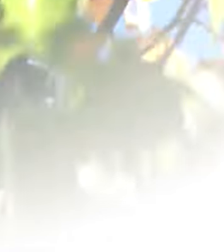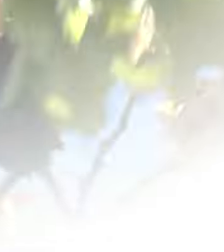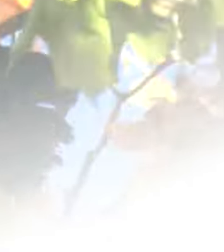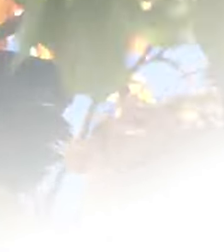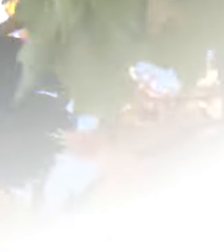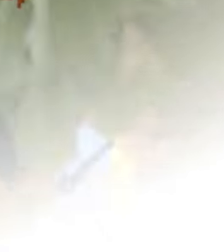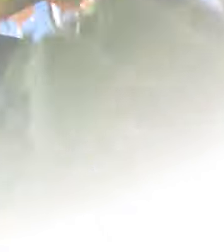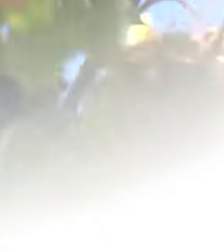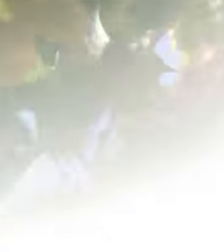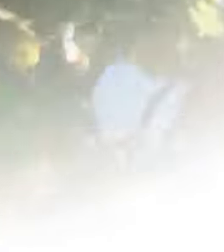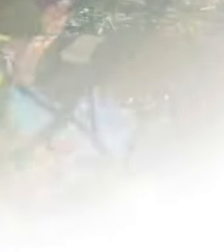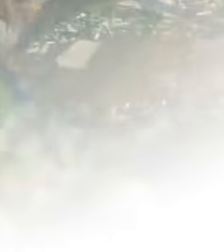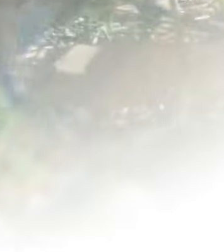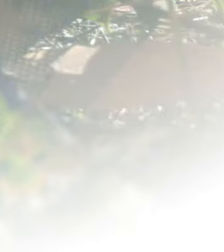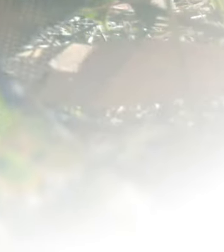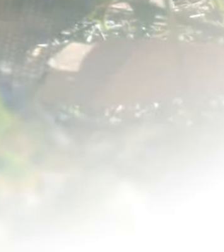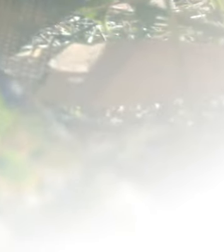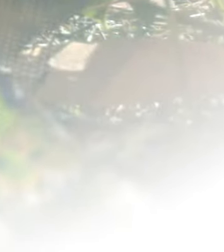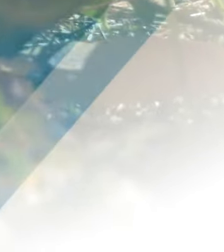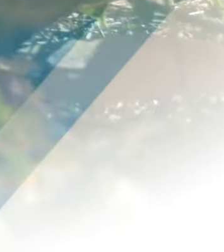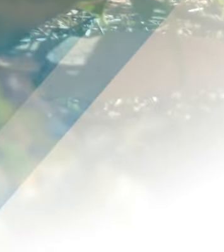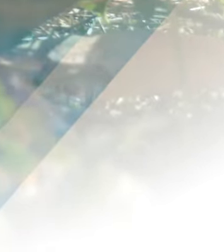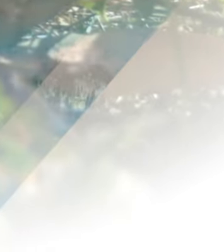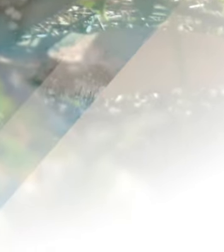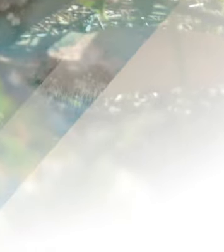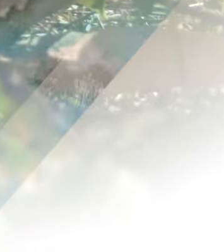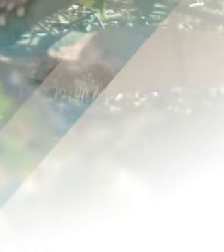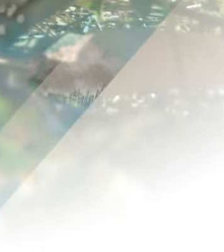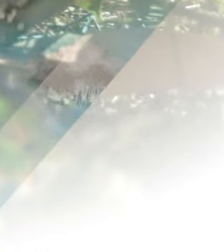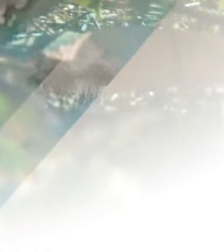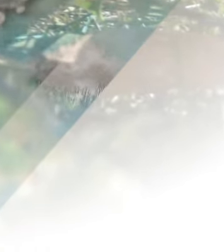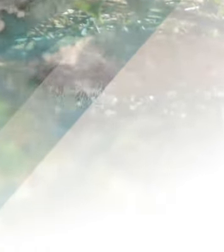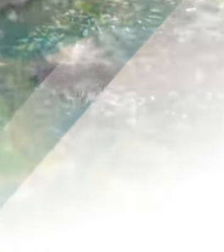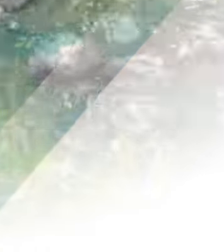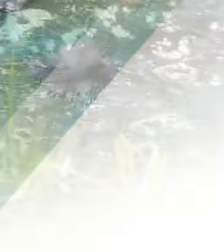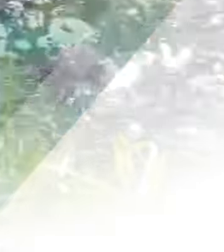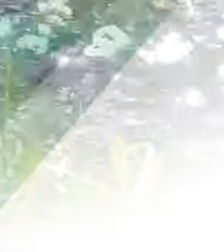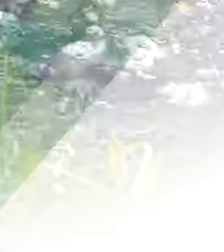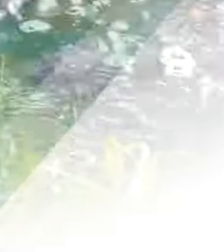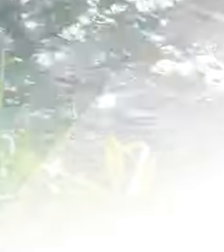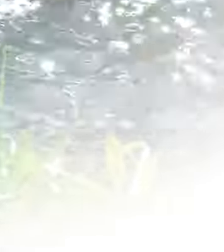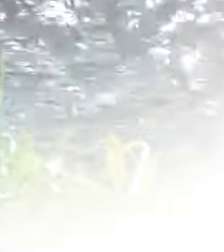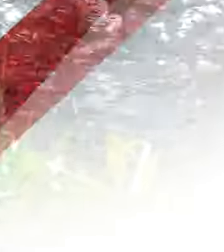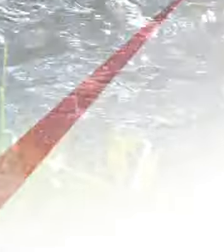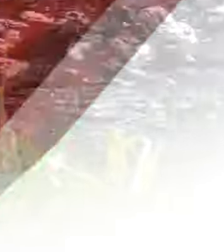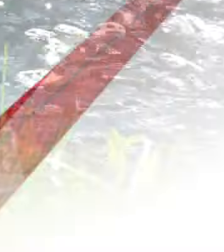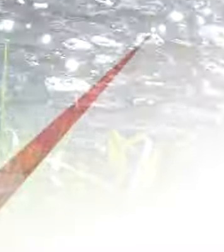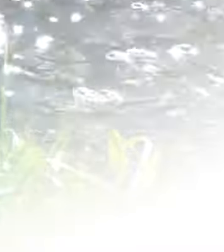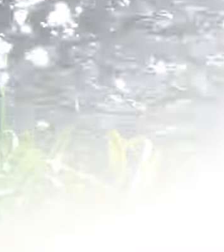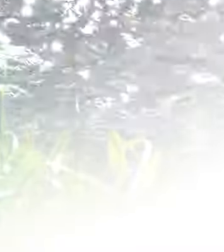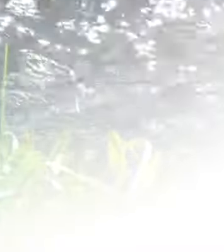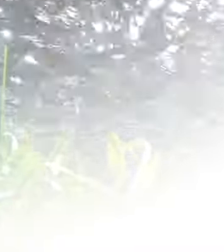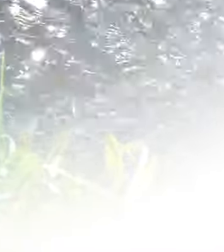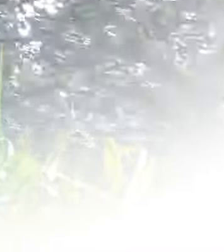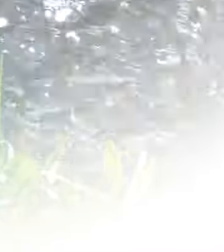А вось другая палова дня будет поспяховой, отшуется прилив сил и энергии, можно смело браться за